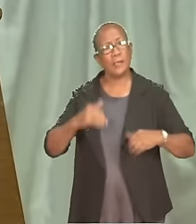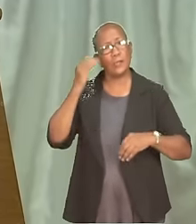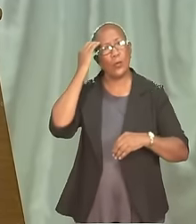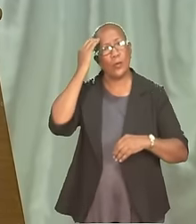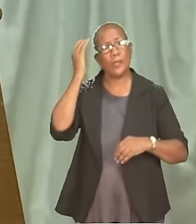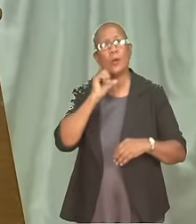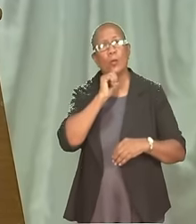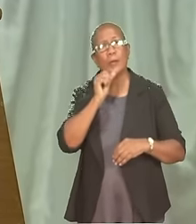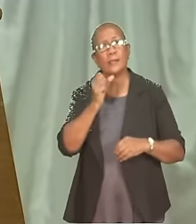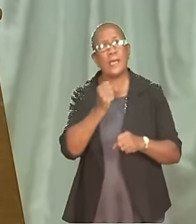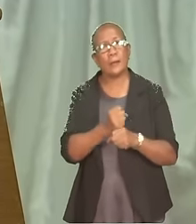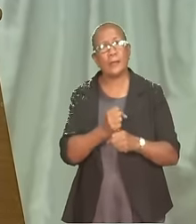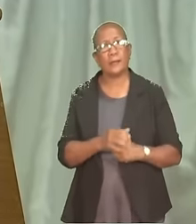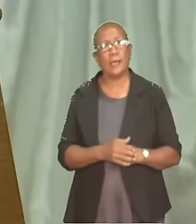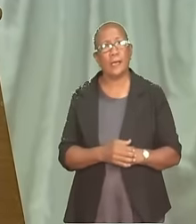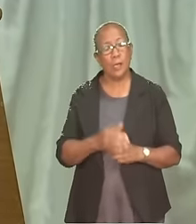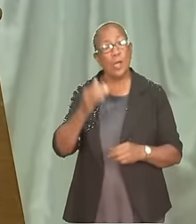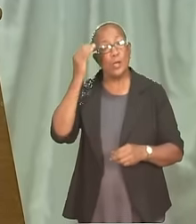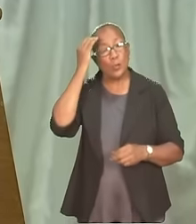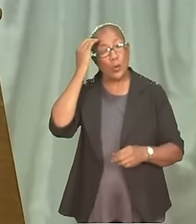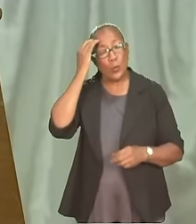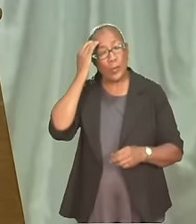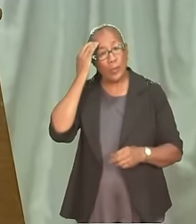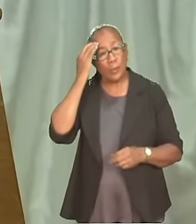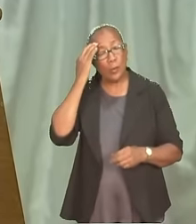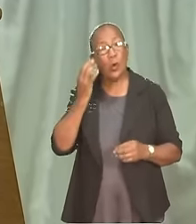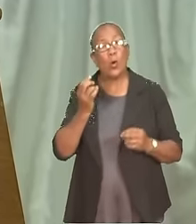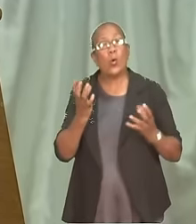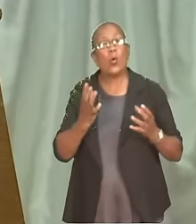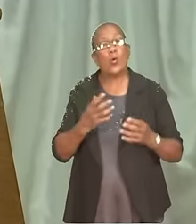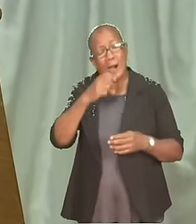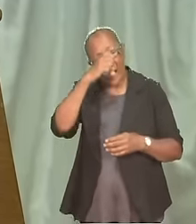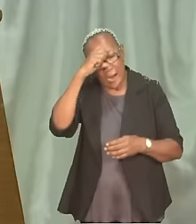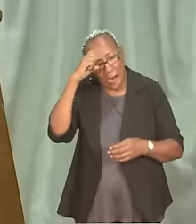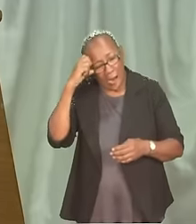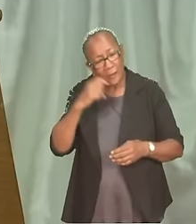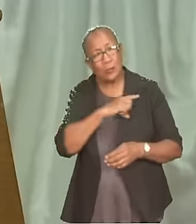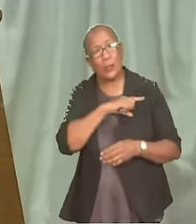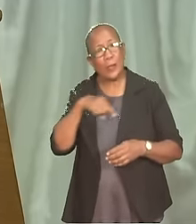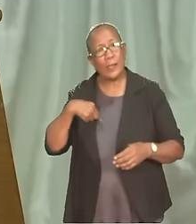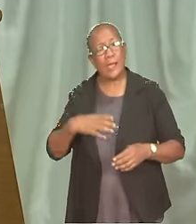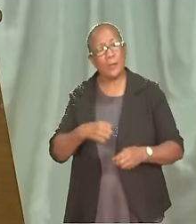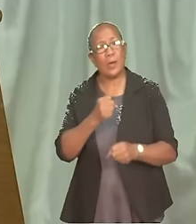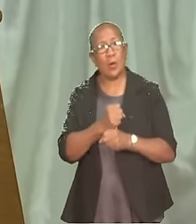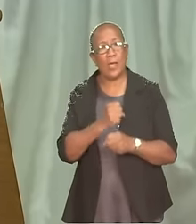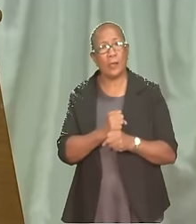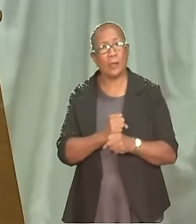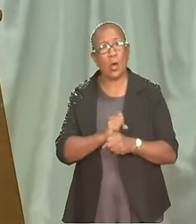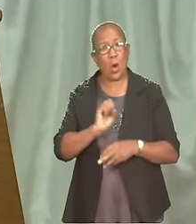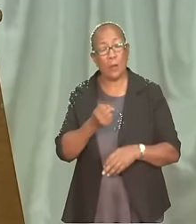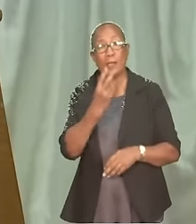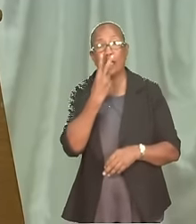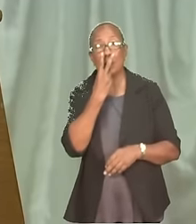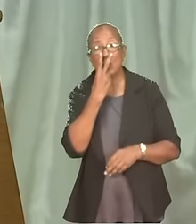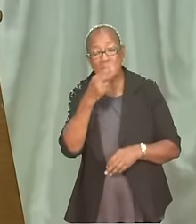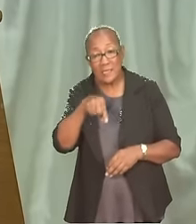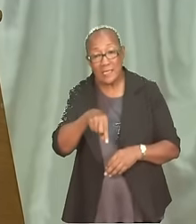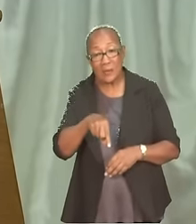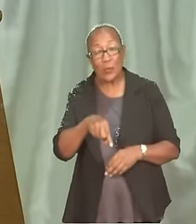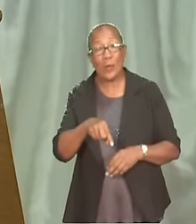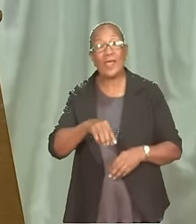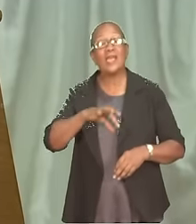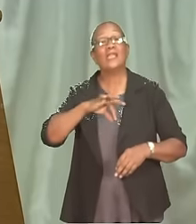man sap fa umbechara uroko gomoro fara. Want nu zien we wel die voordelen